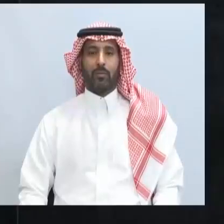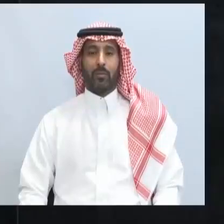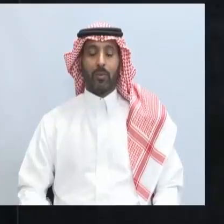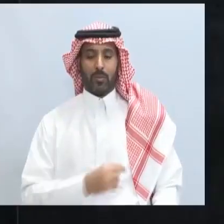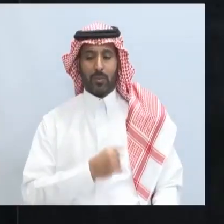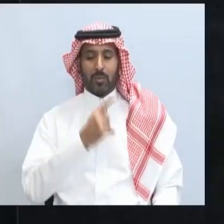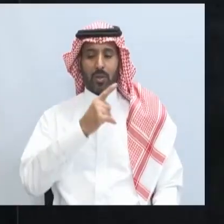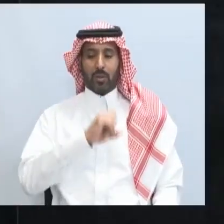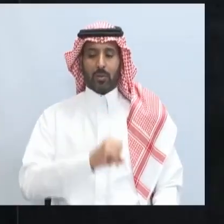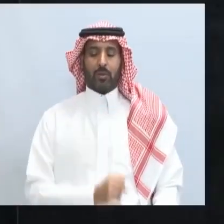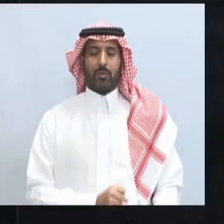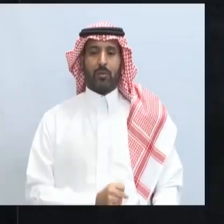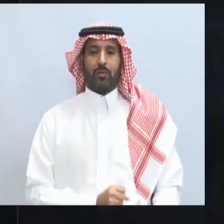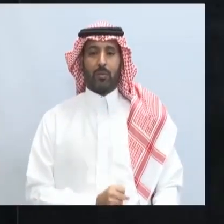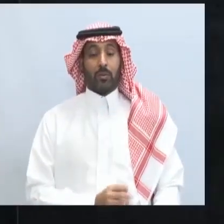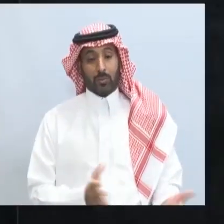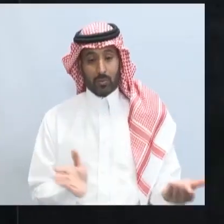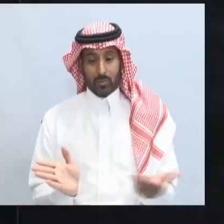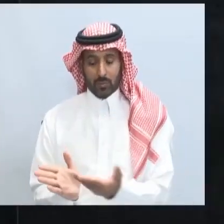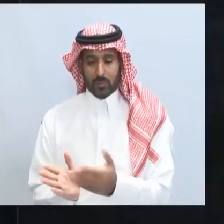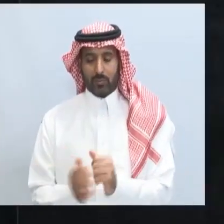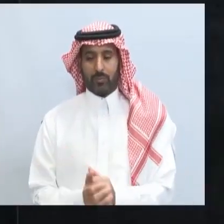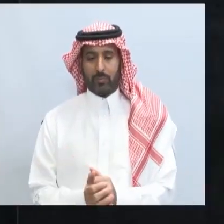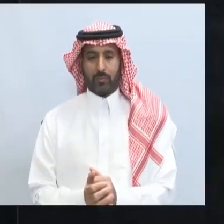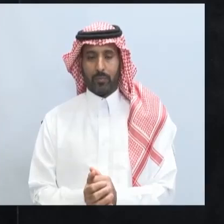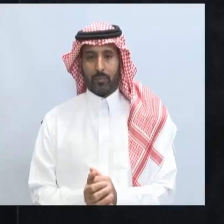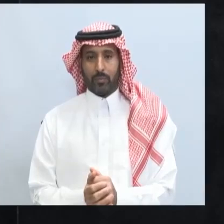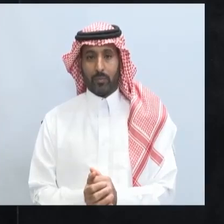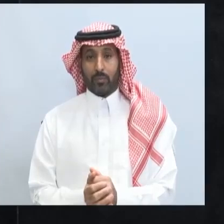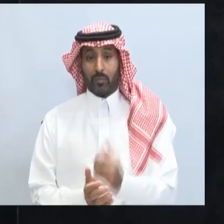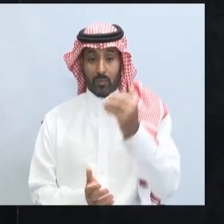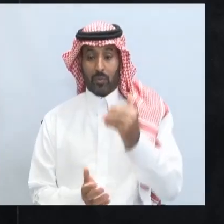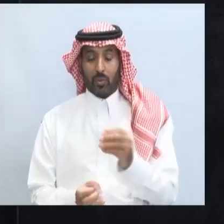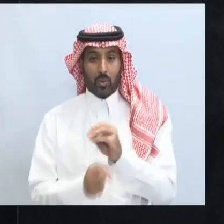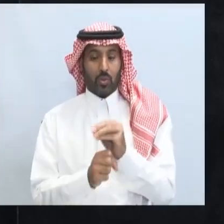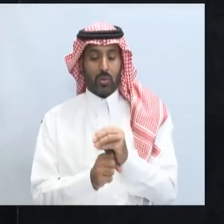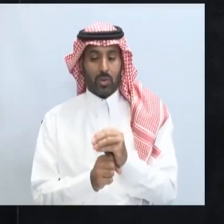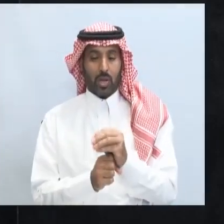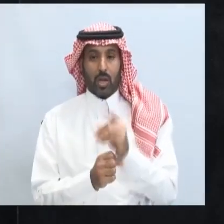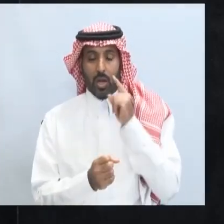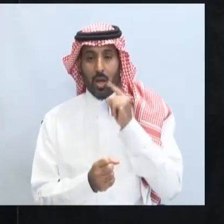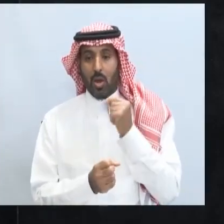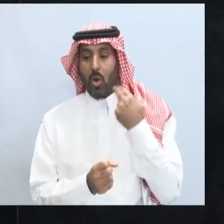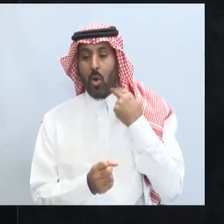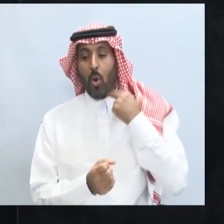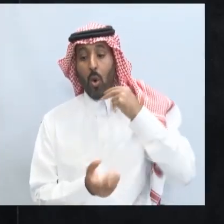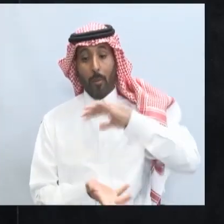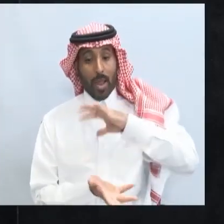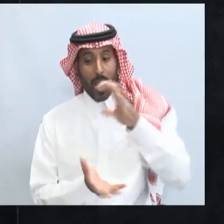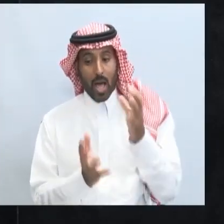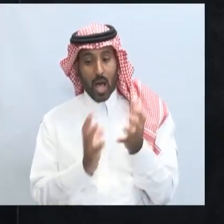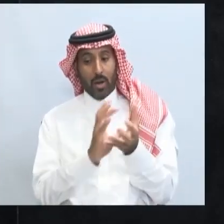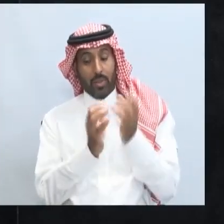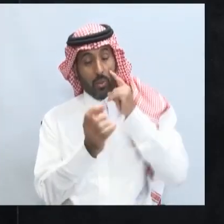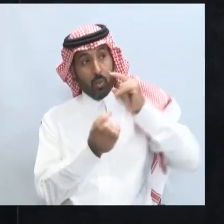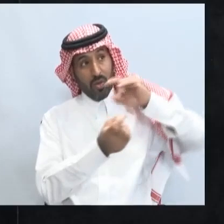بسم الله الرحمن الرحيم مرحبا بكم اعزائي الطلاب في سلسله دروس ماده علوم الارض والفضاء